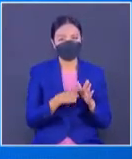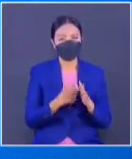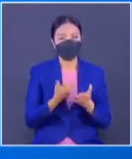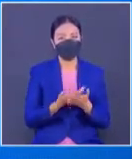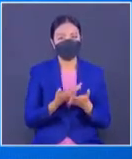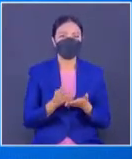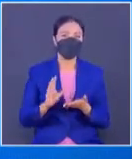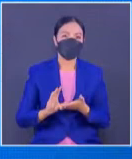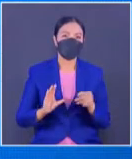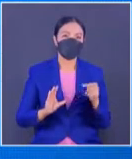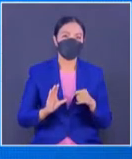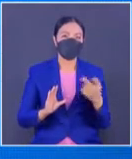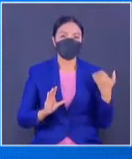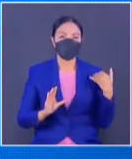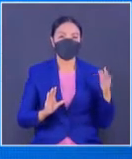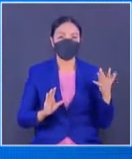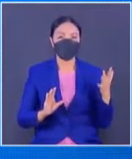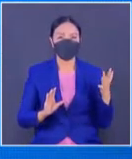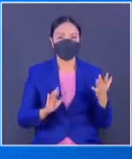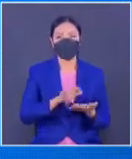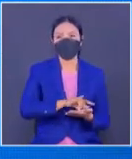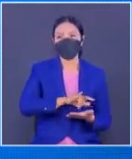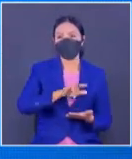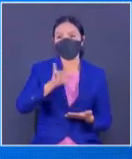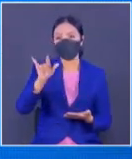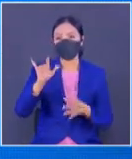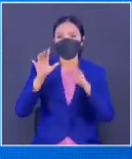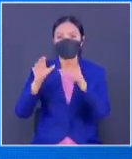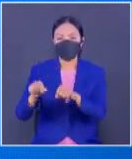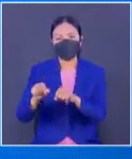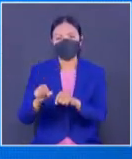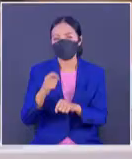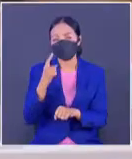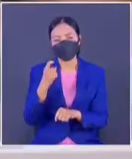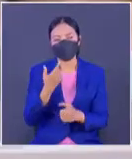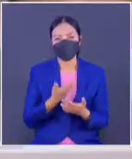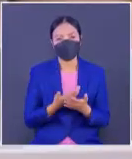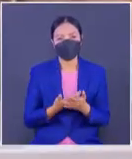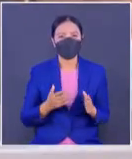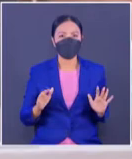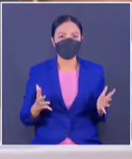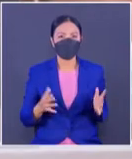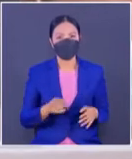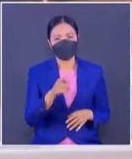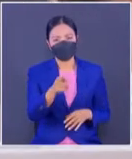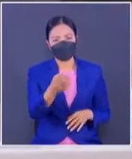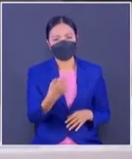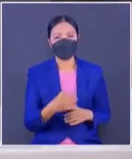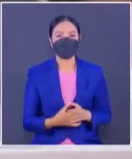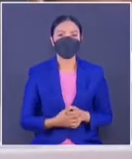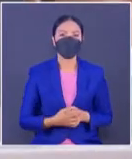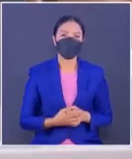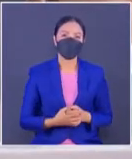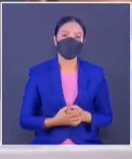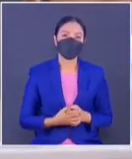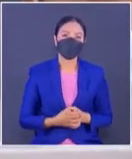ดปัญหาเรื่องงบประมาณไม่สามารถบินไปเพื่อควบคุมตัวได้ครับหลายคนได้ยินแบบนี้แล้ว